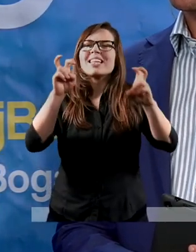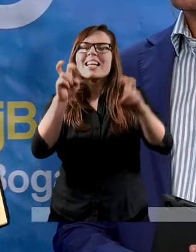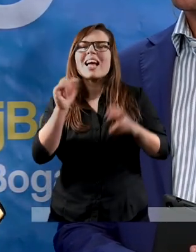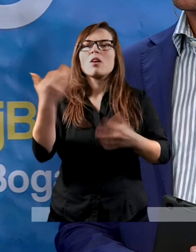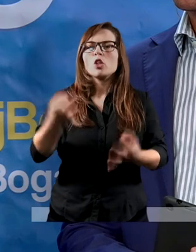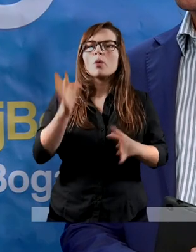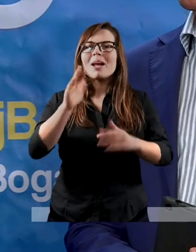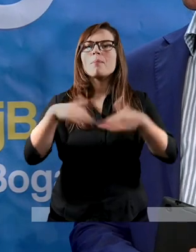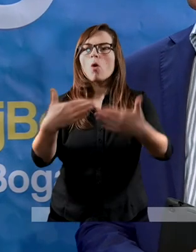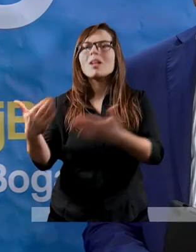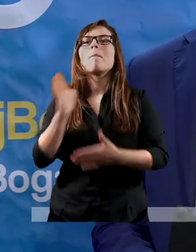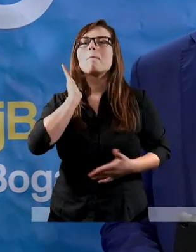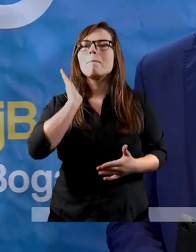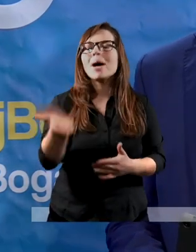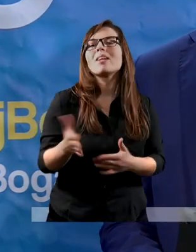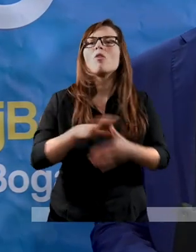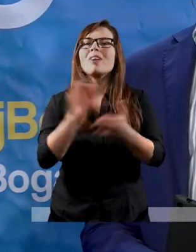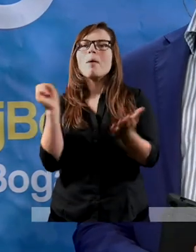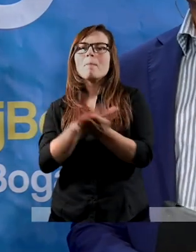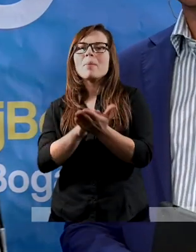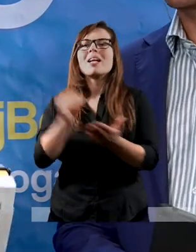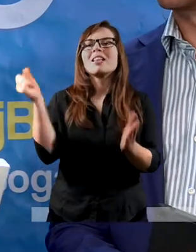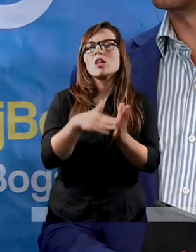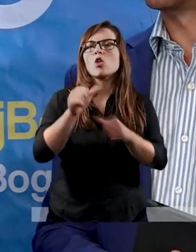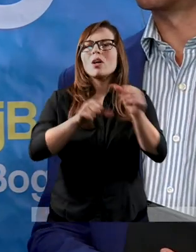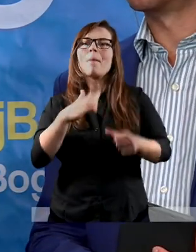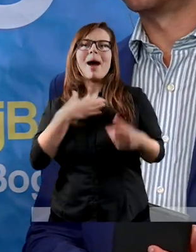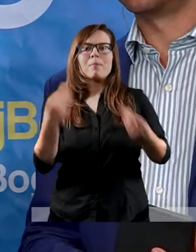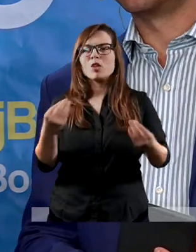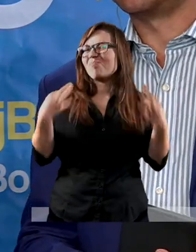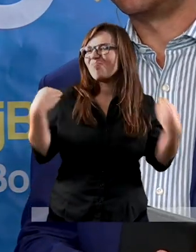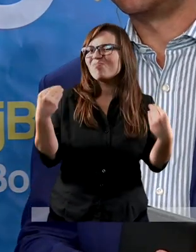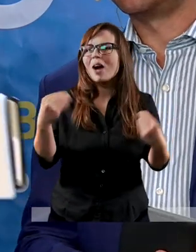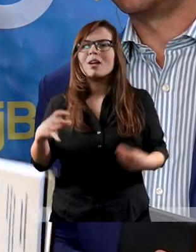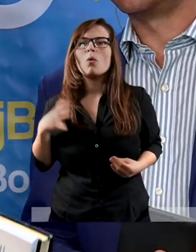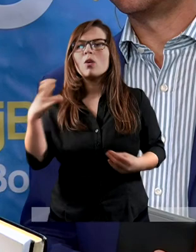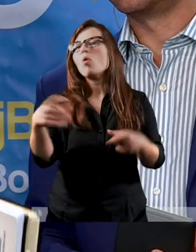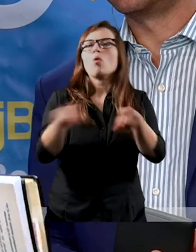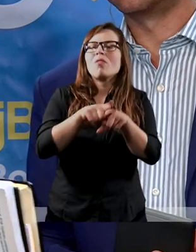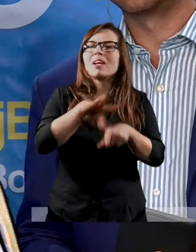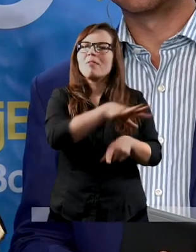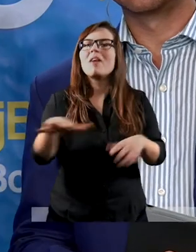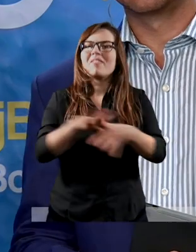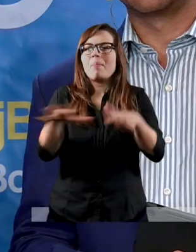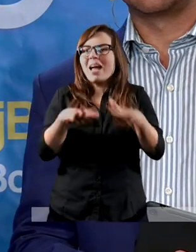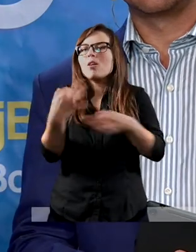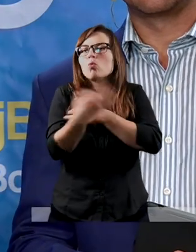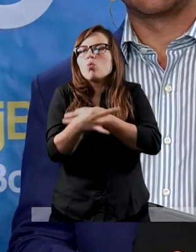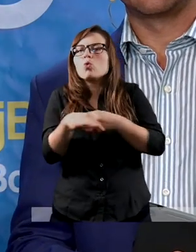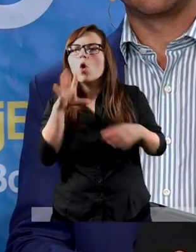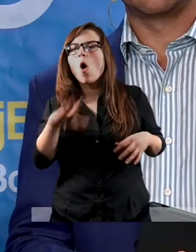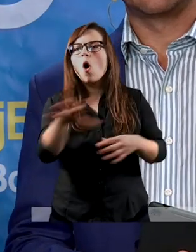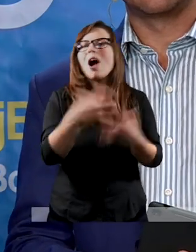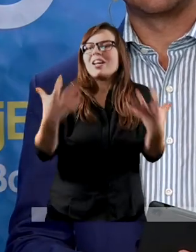ja przynajmniej dzisiaj będę podawał, będą z Biblii Tysiąclecia. Mam dzisiaj wspaniałych gości u mnie w studio, jeżeli mogę tak powiedzieć.